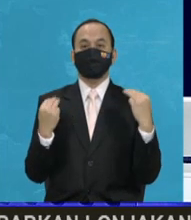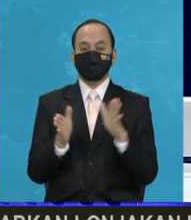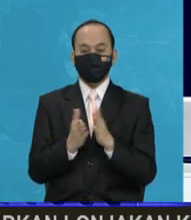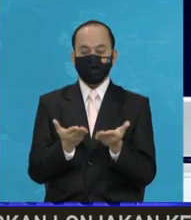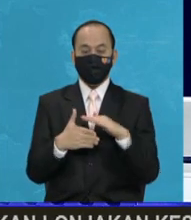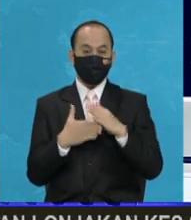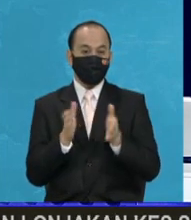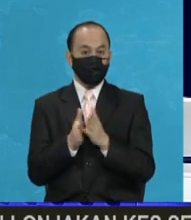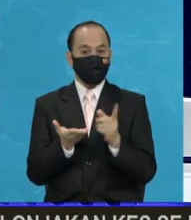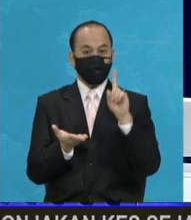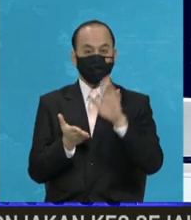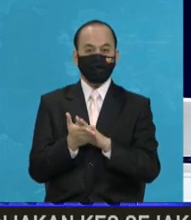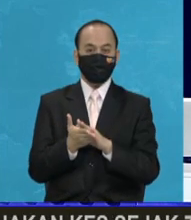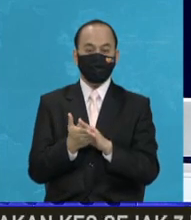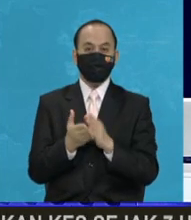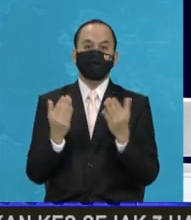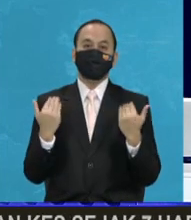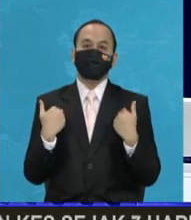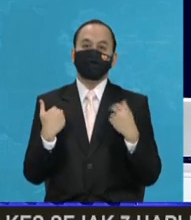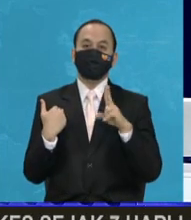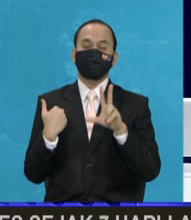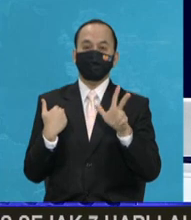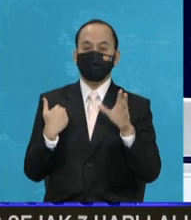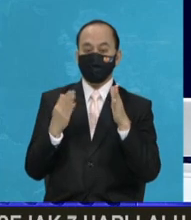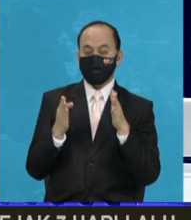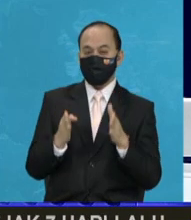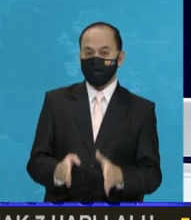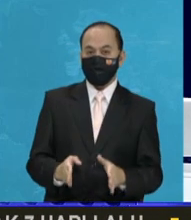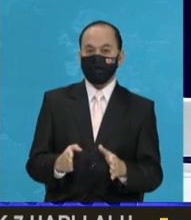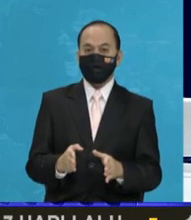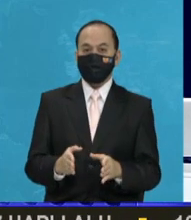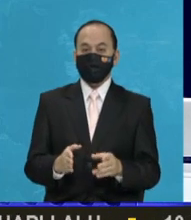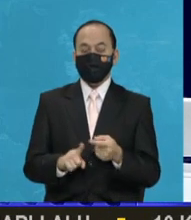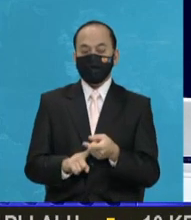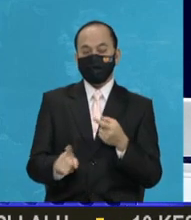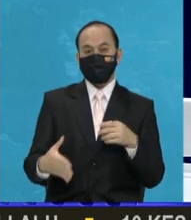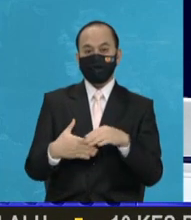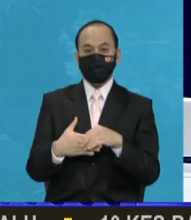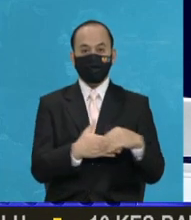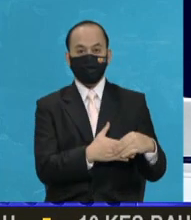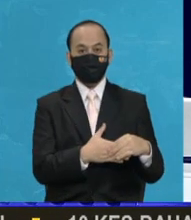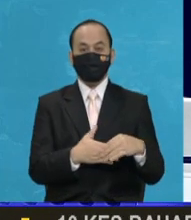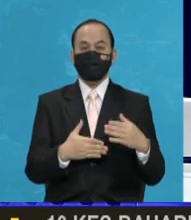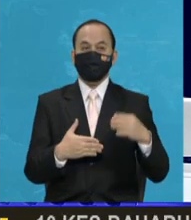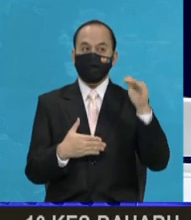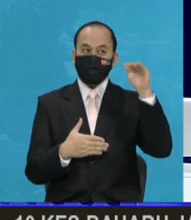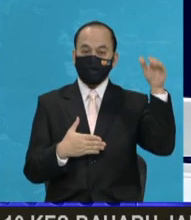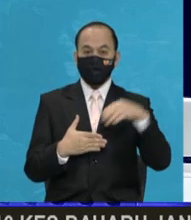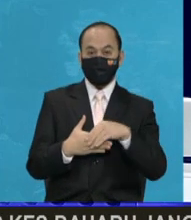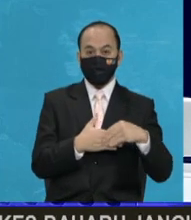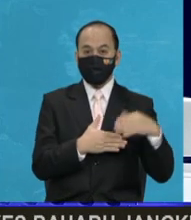kali kedua seramai 23 orang terdiri daripada pesuruhjaya pesuruhjaya pemimpin-pemimpin